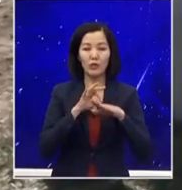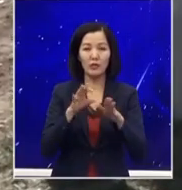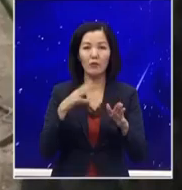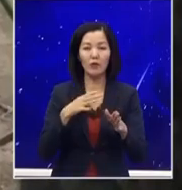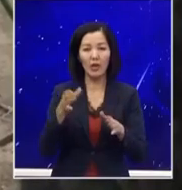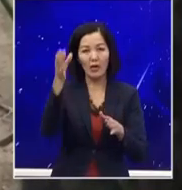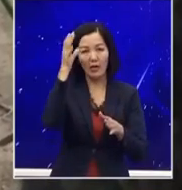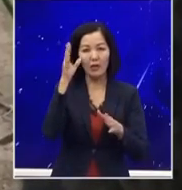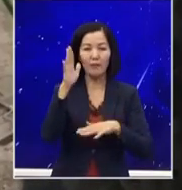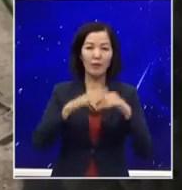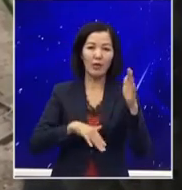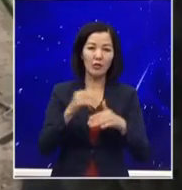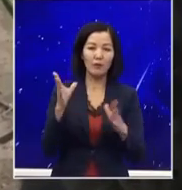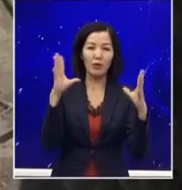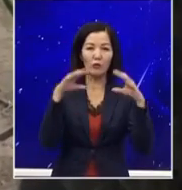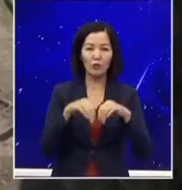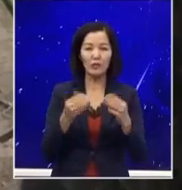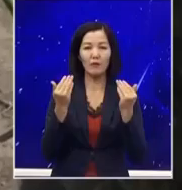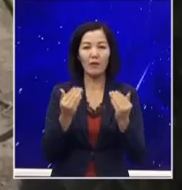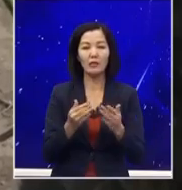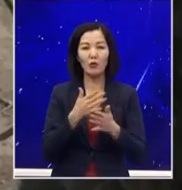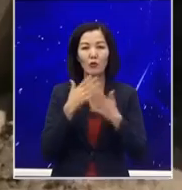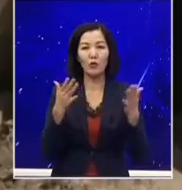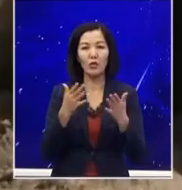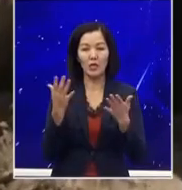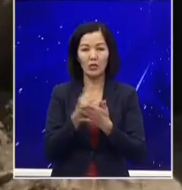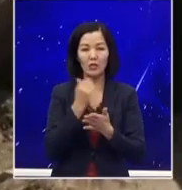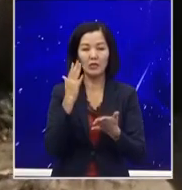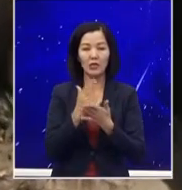мен тәжірибені ұштастырып, қазірдің өзінде айтарлықтай